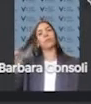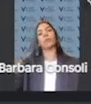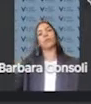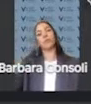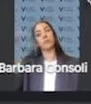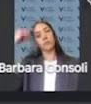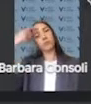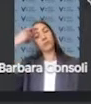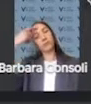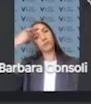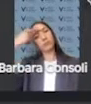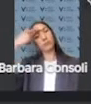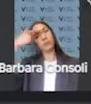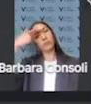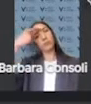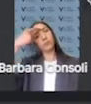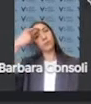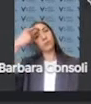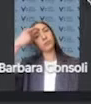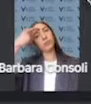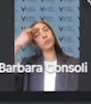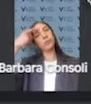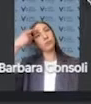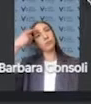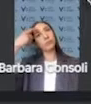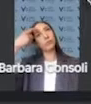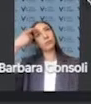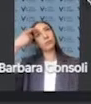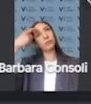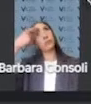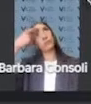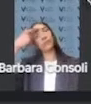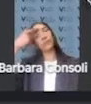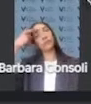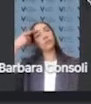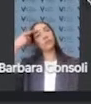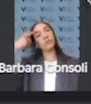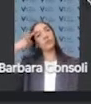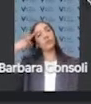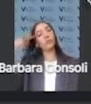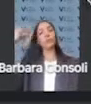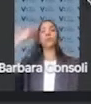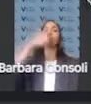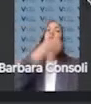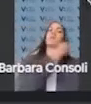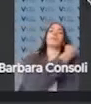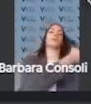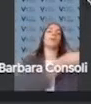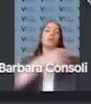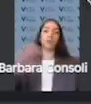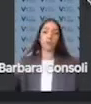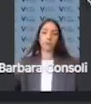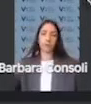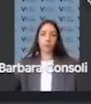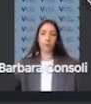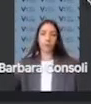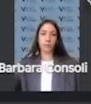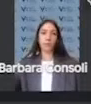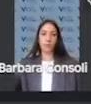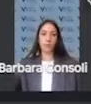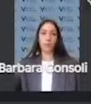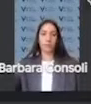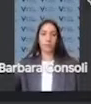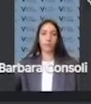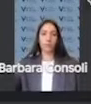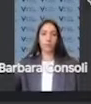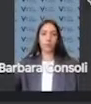quanti studenti sono iscritti all'esame in modo da organizzare la sessione. Se magari dovessi decidere di spostare la data, inviare